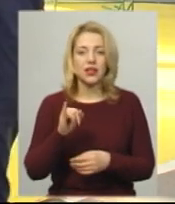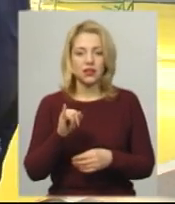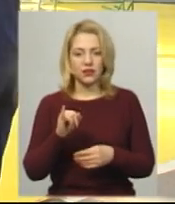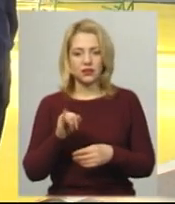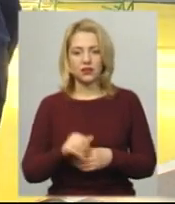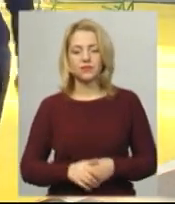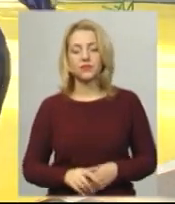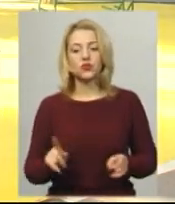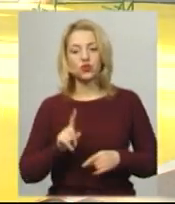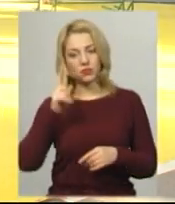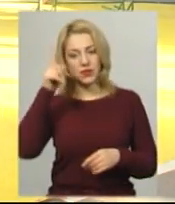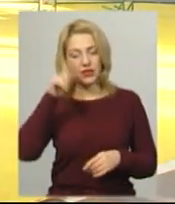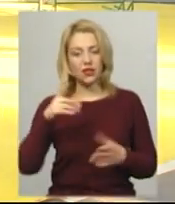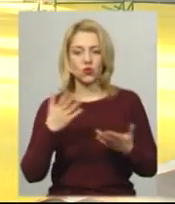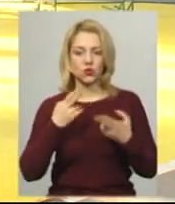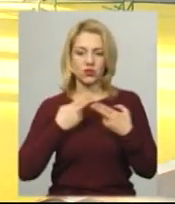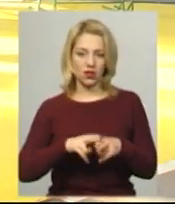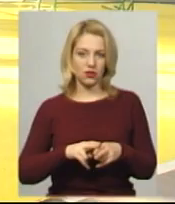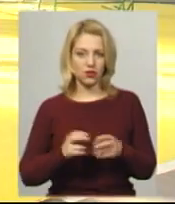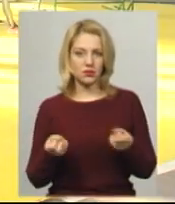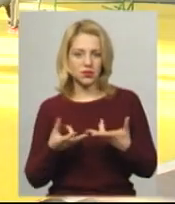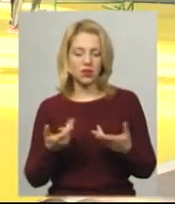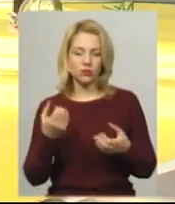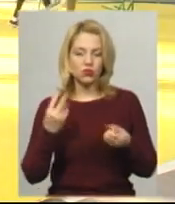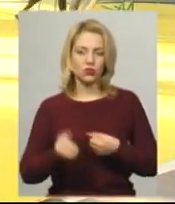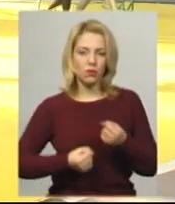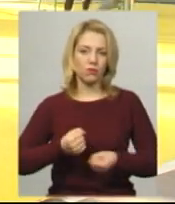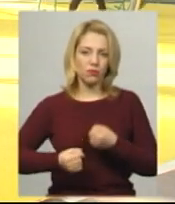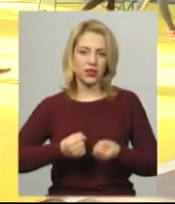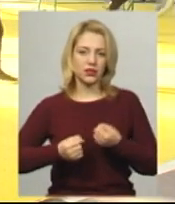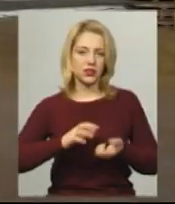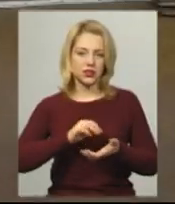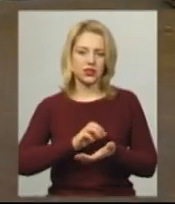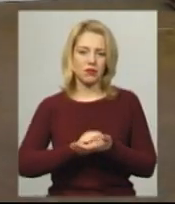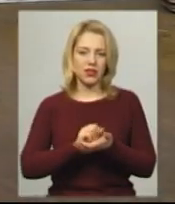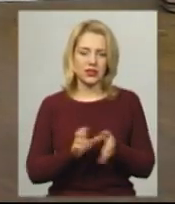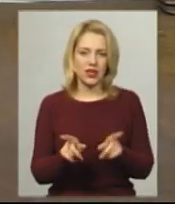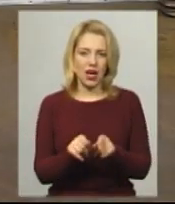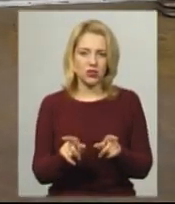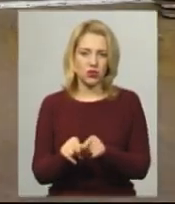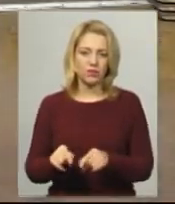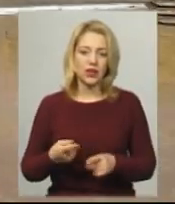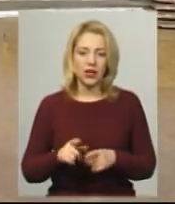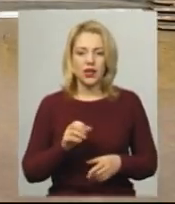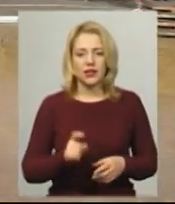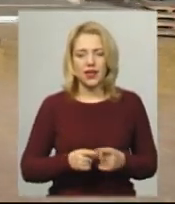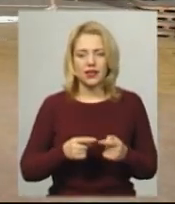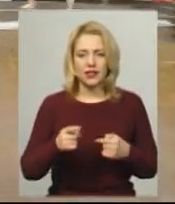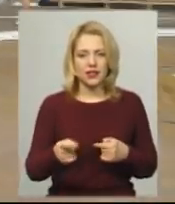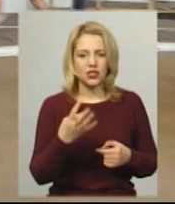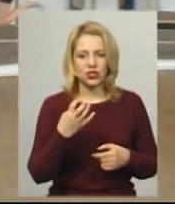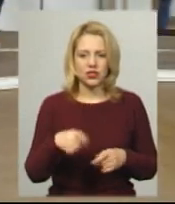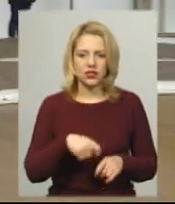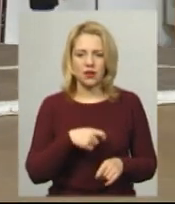прям, щоб знати якусь техніку, не знаю. Просто бігти, триматися разом. На дистанції 800 метрів перемогу здобуває